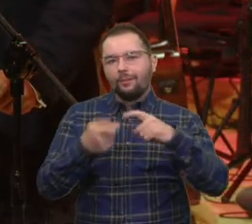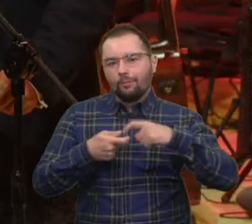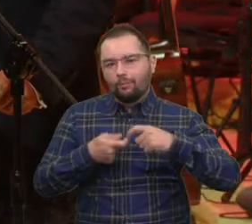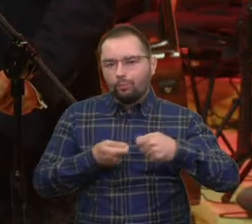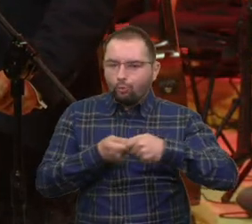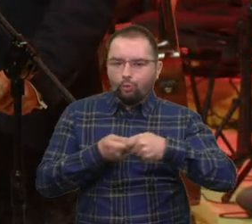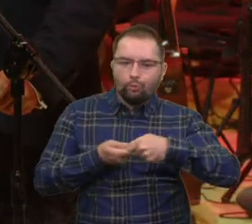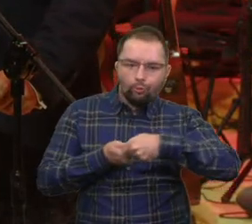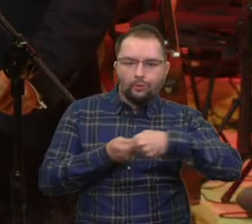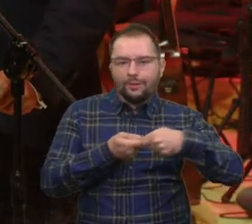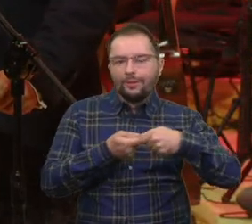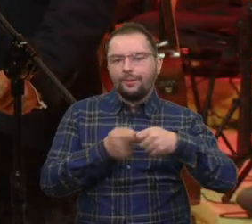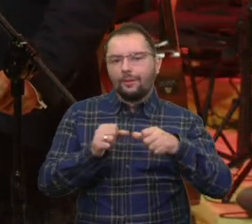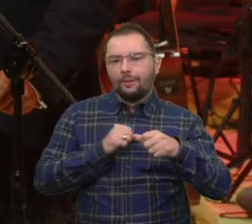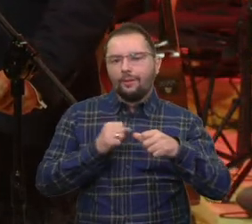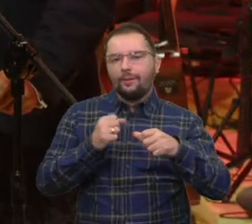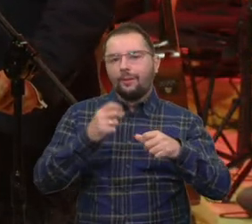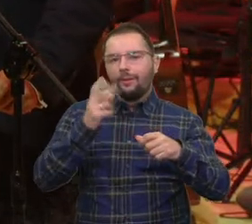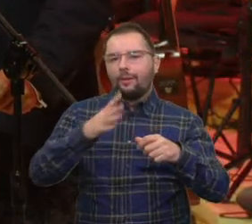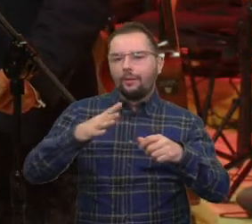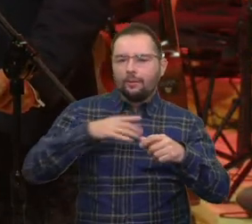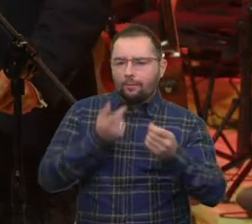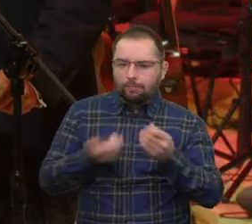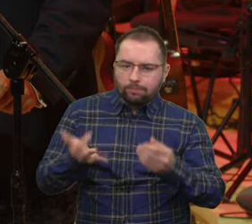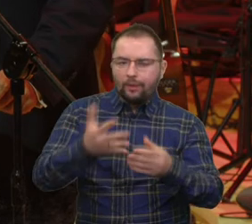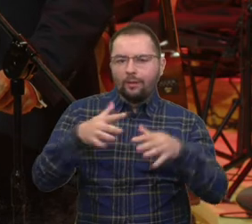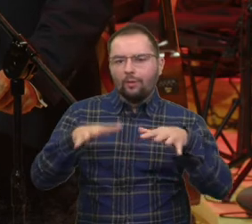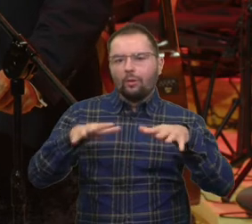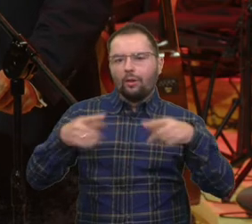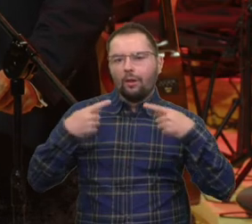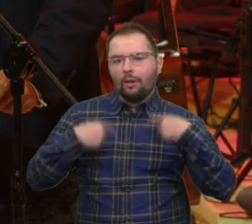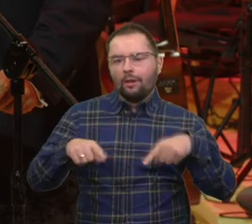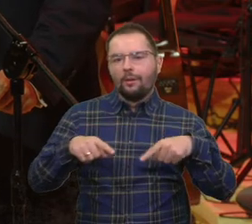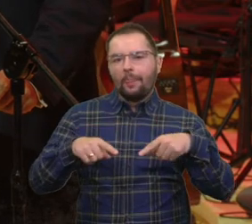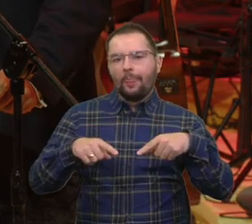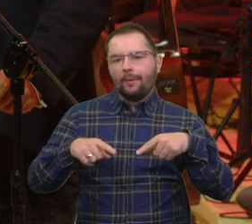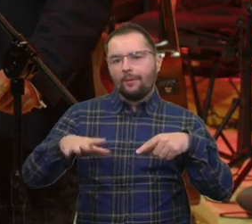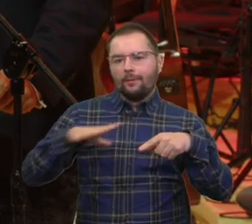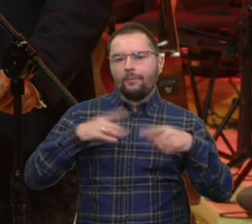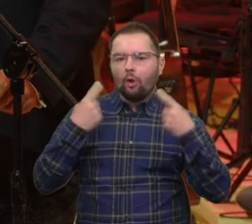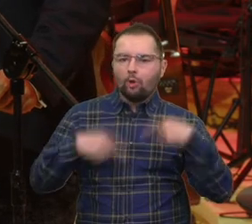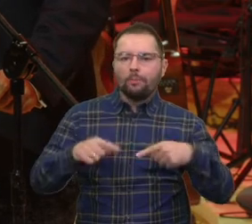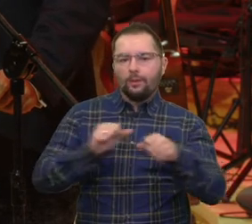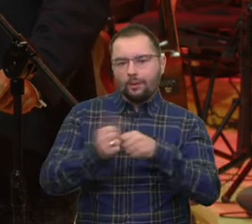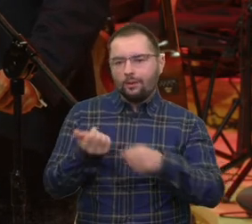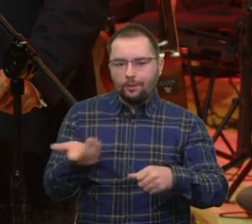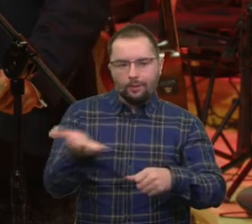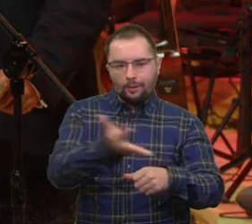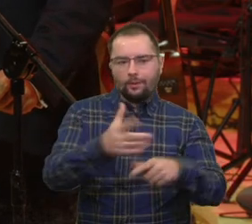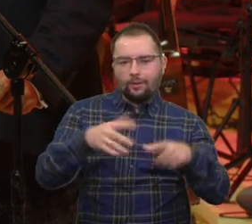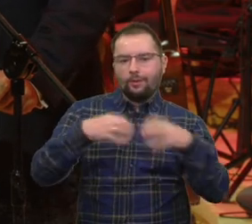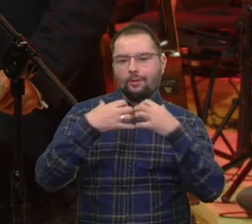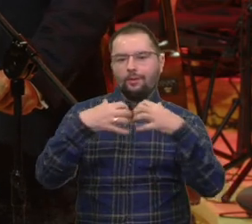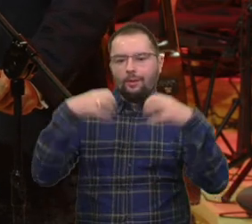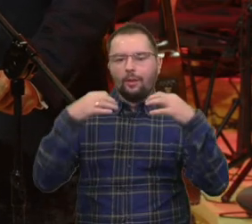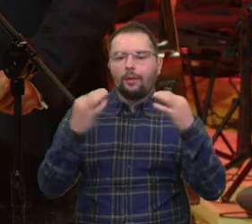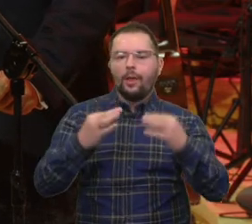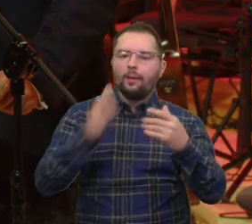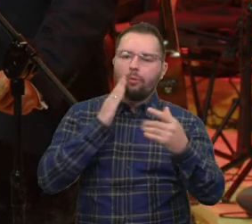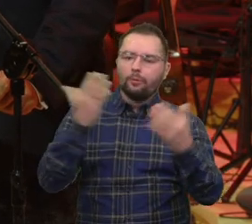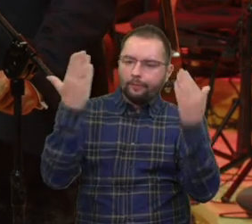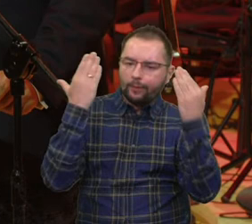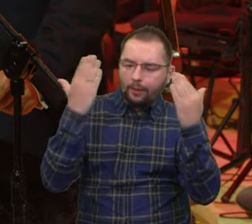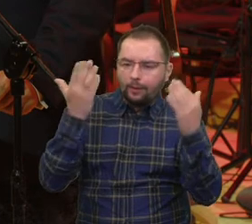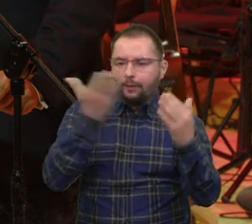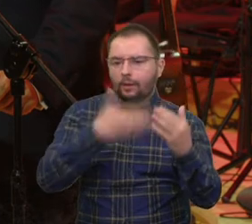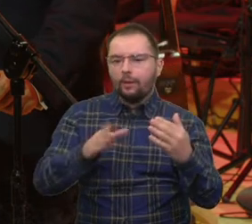Państwa zrodziły. Wielu z ludzi, których Państwo widzieli przed chwilą, zobaczymy tu dziś osobiście na scenie. Pora na te powitania